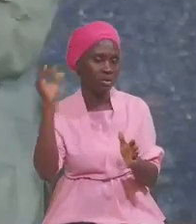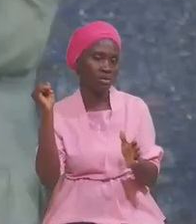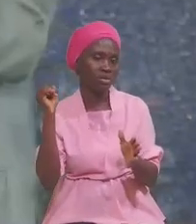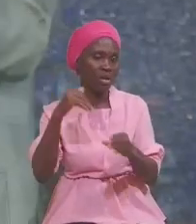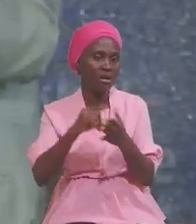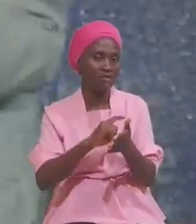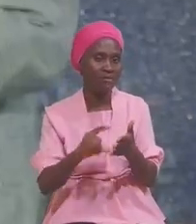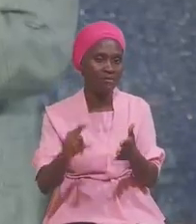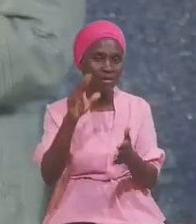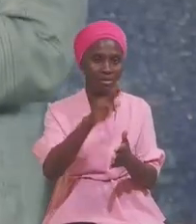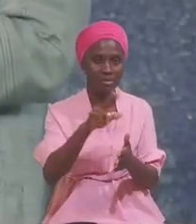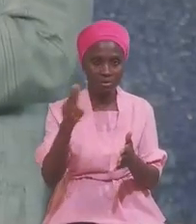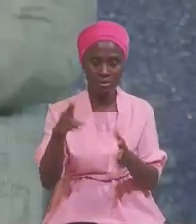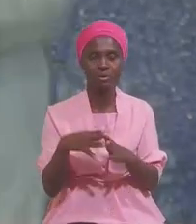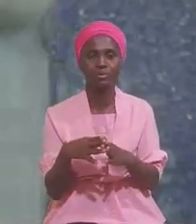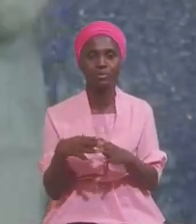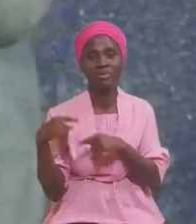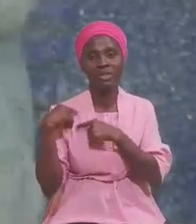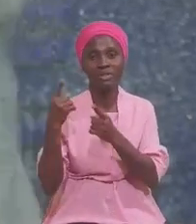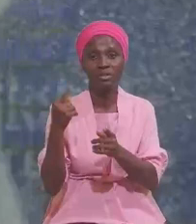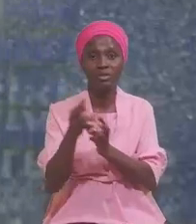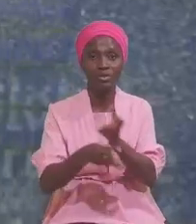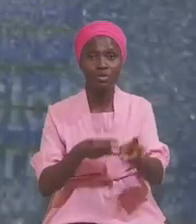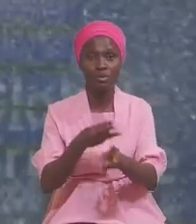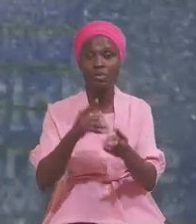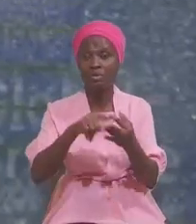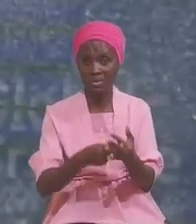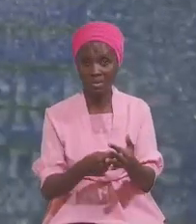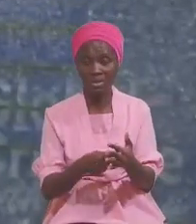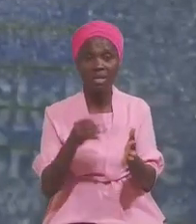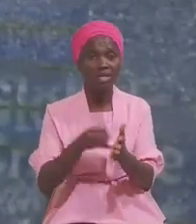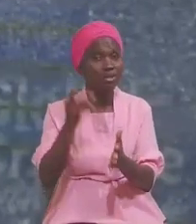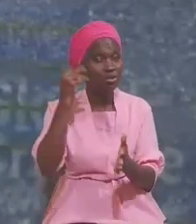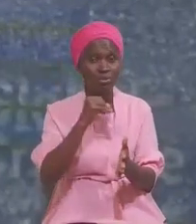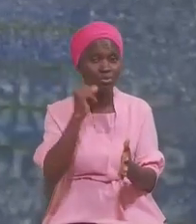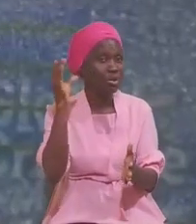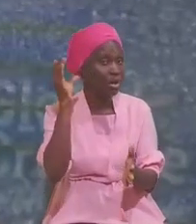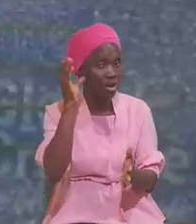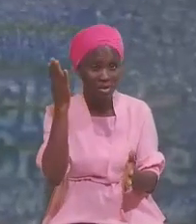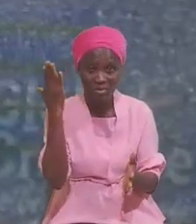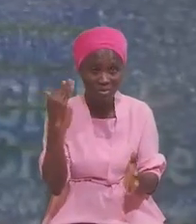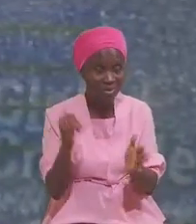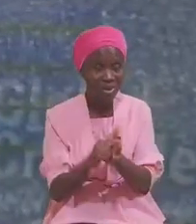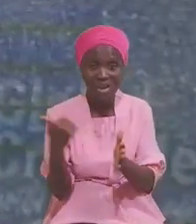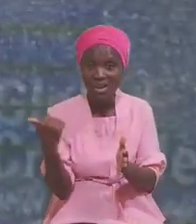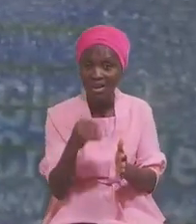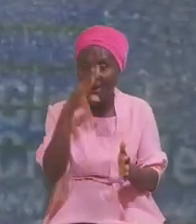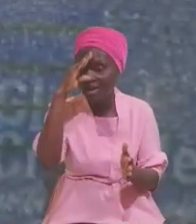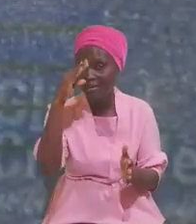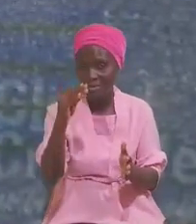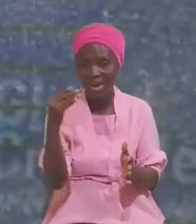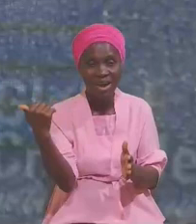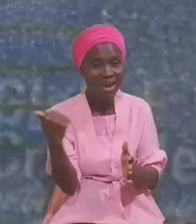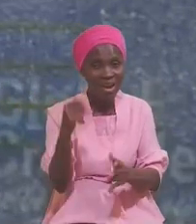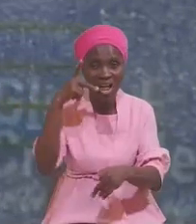dit, jamais on a entendu dire que quelqu'un, qu'un